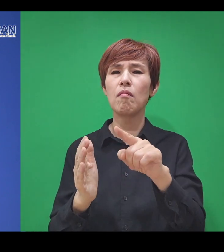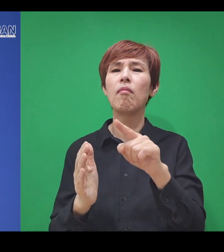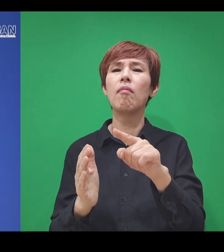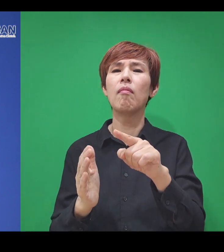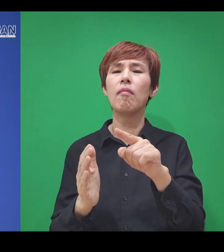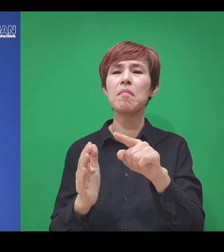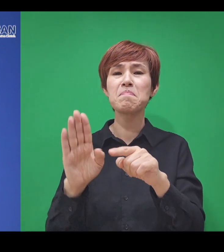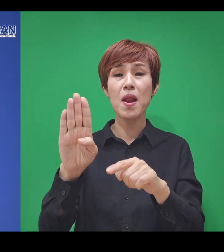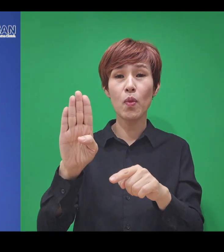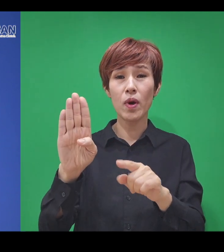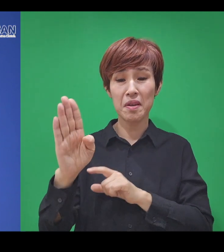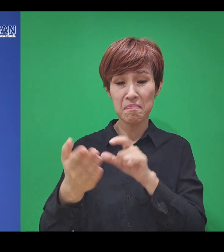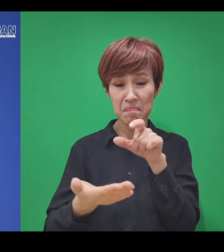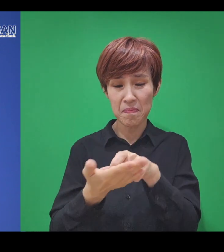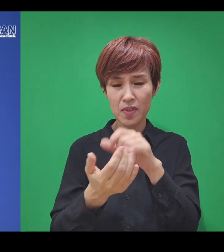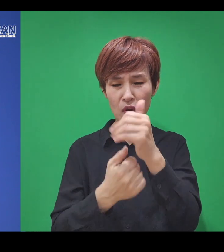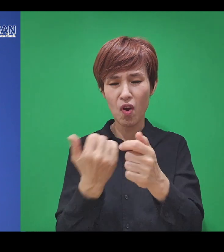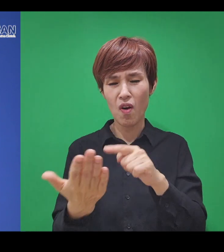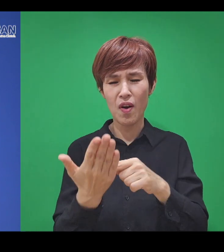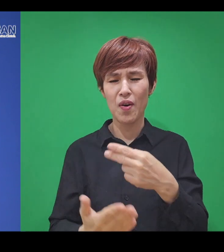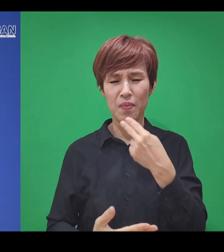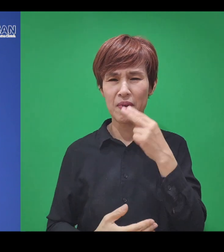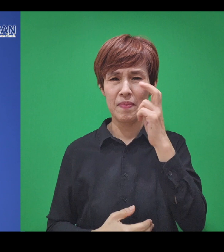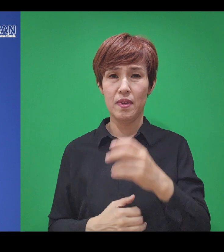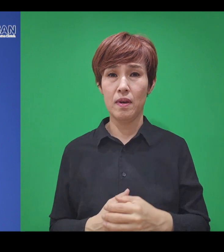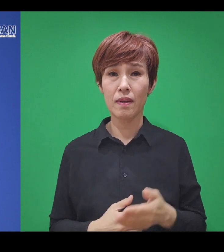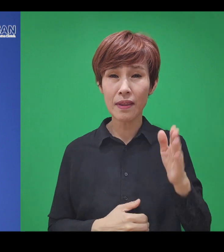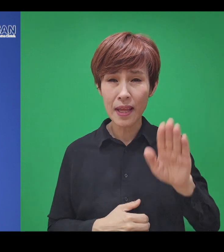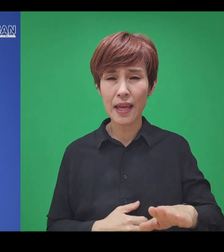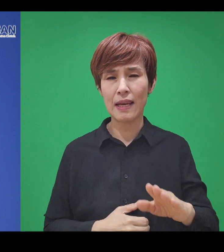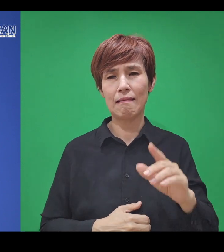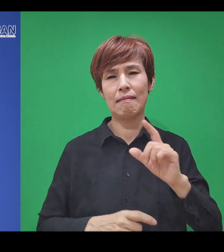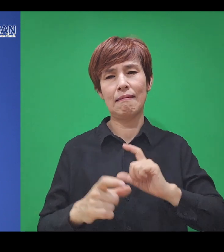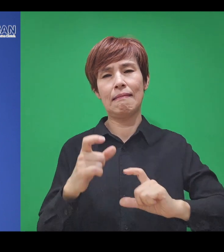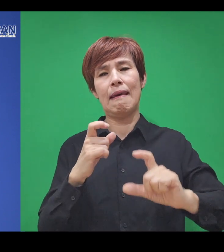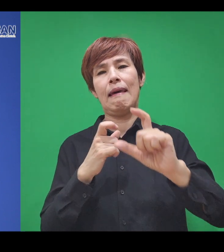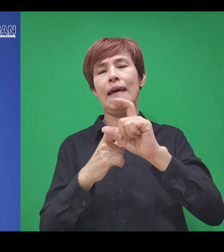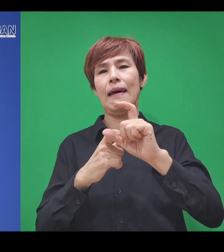그러나 빌라도는 여기에서 끝내지 못했어요.